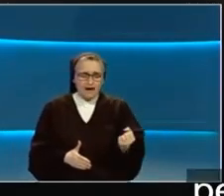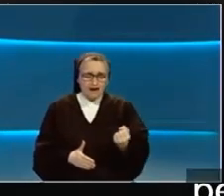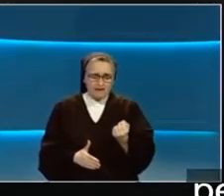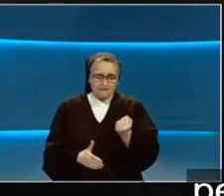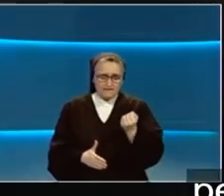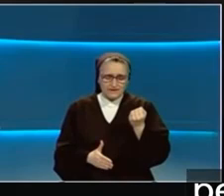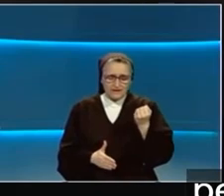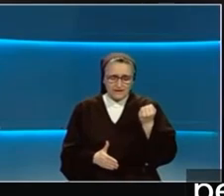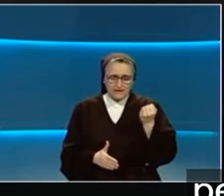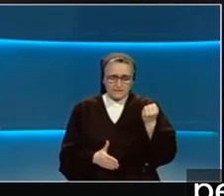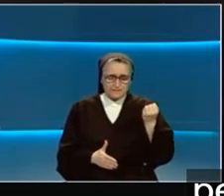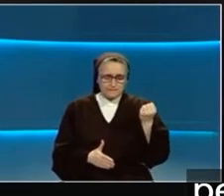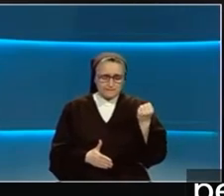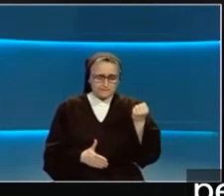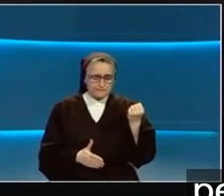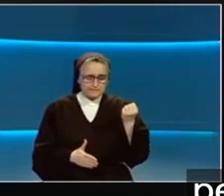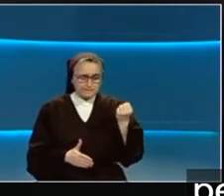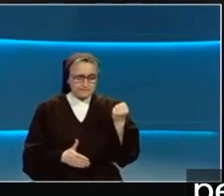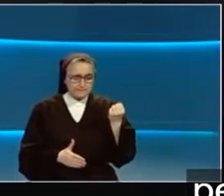tradidisti.